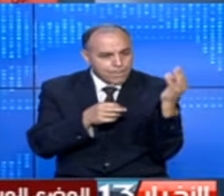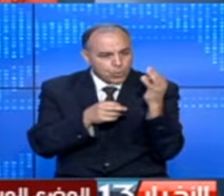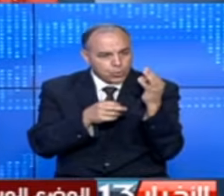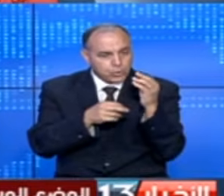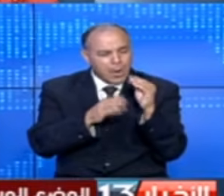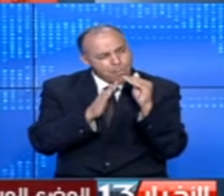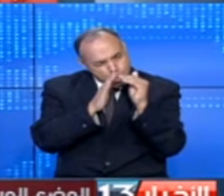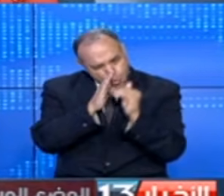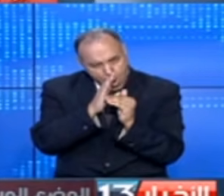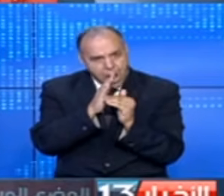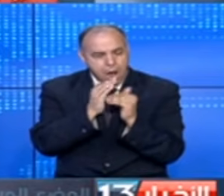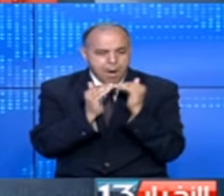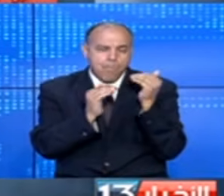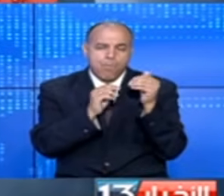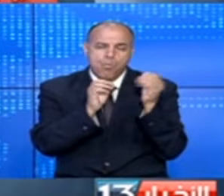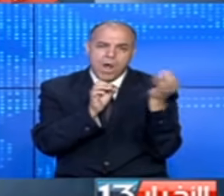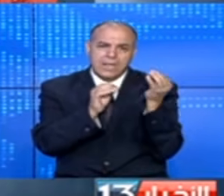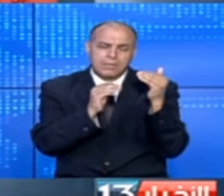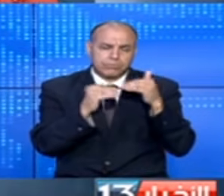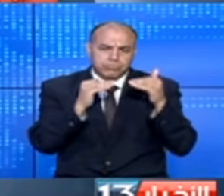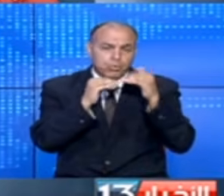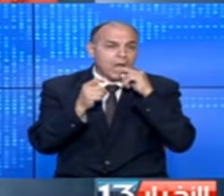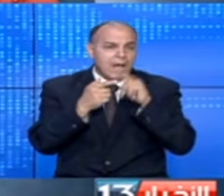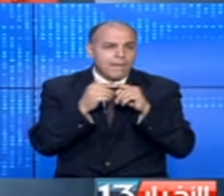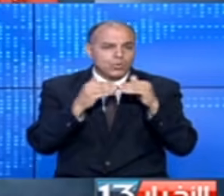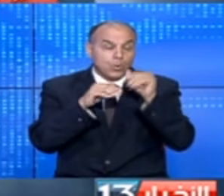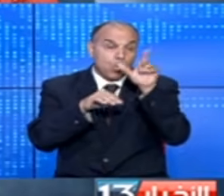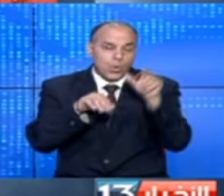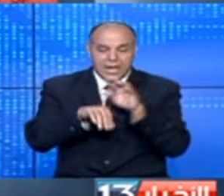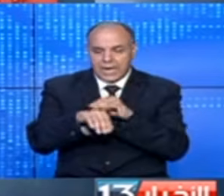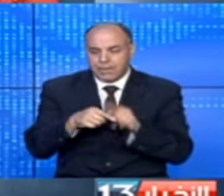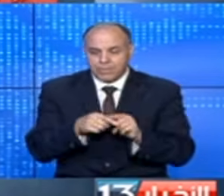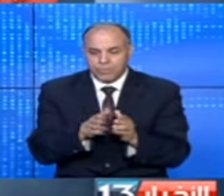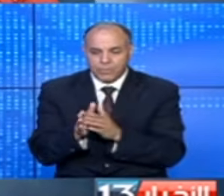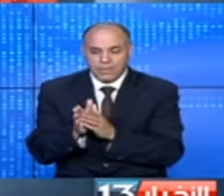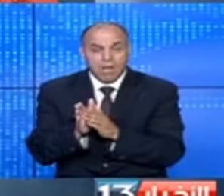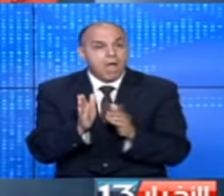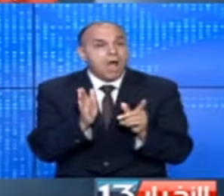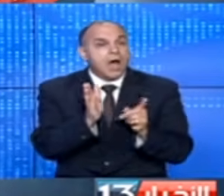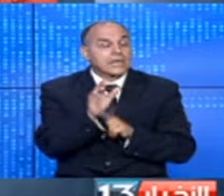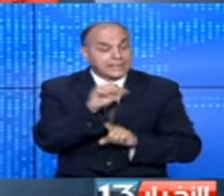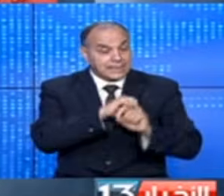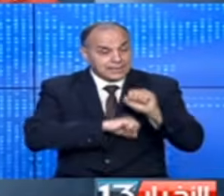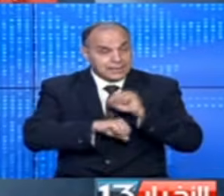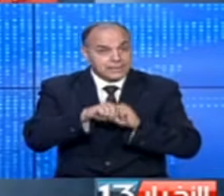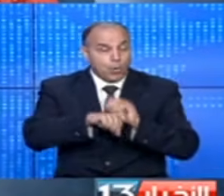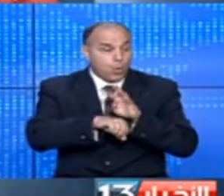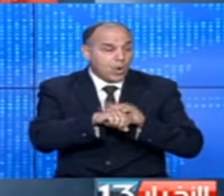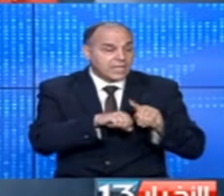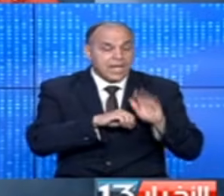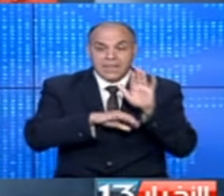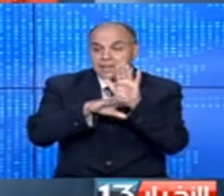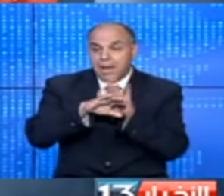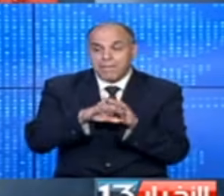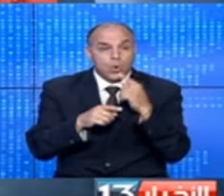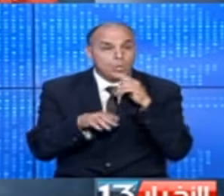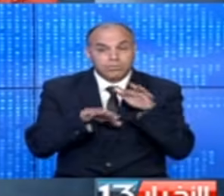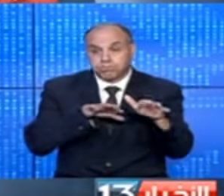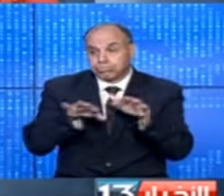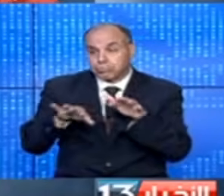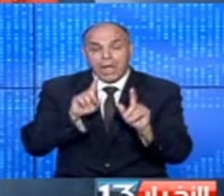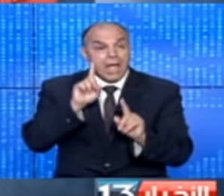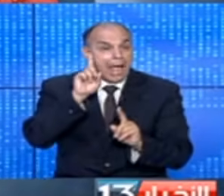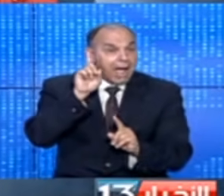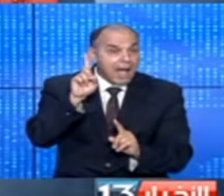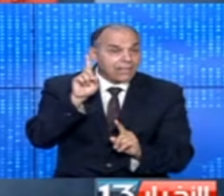إصابة أقل من المعدل العام على مستوى الولاية. إحكام التنسيق بين الولايات لضمان نجاعة الإجراءات،